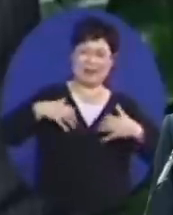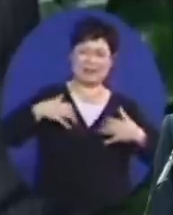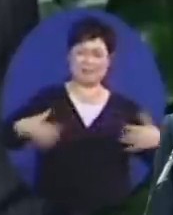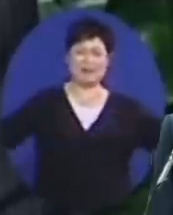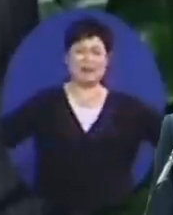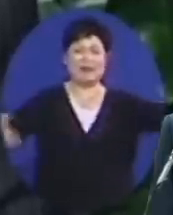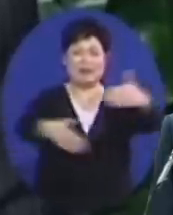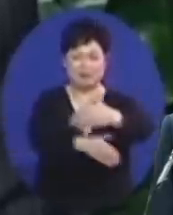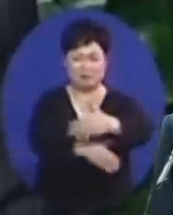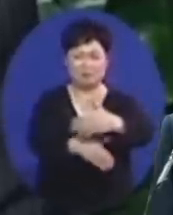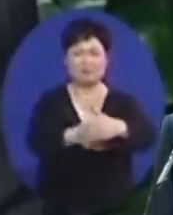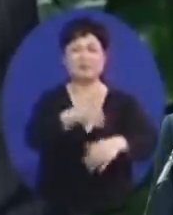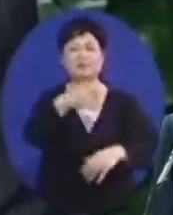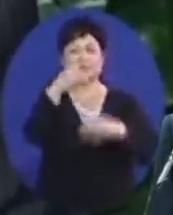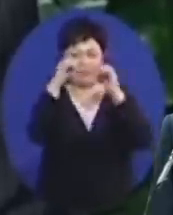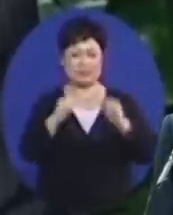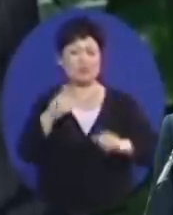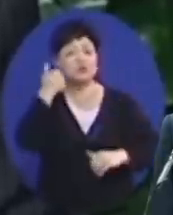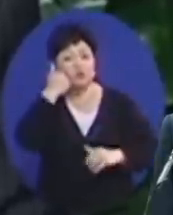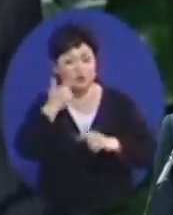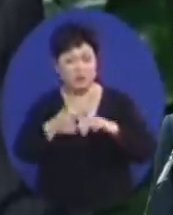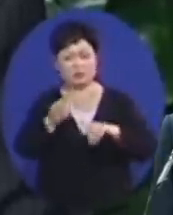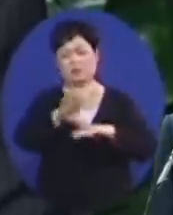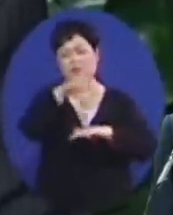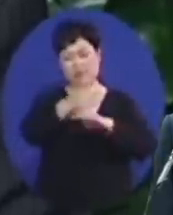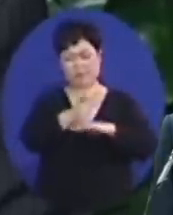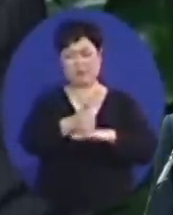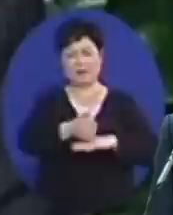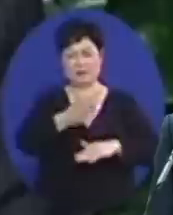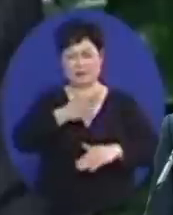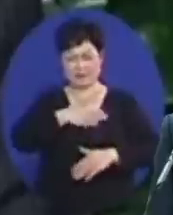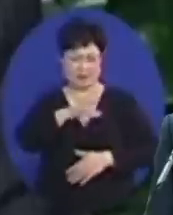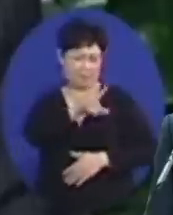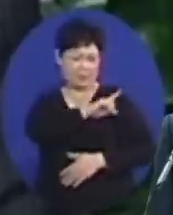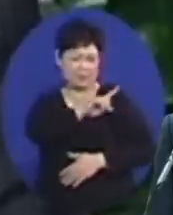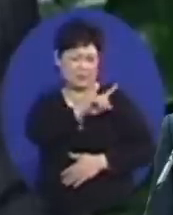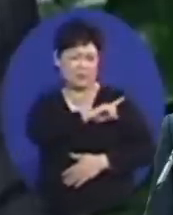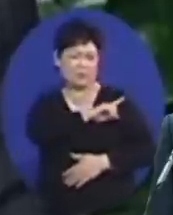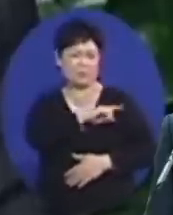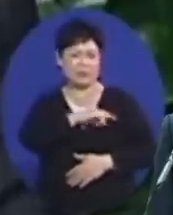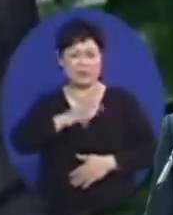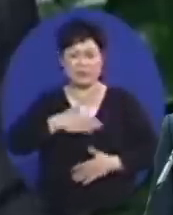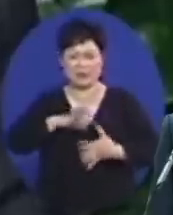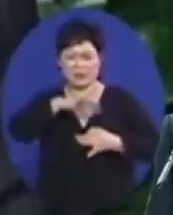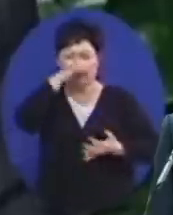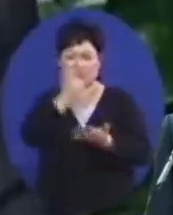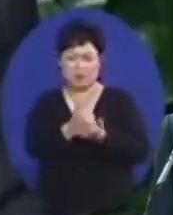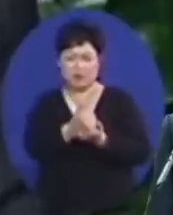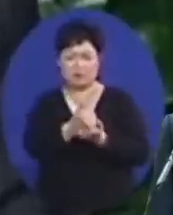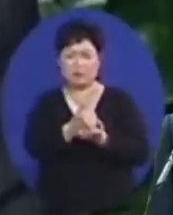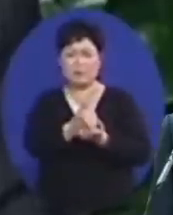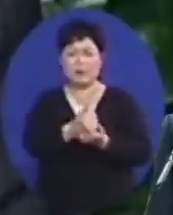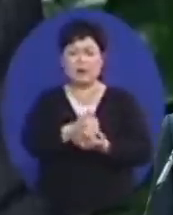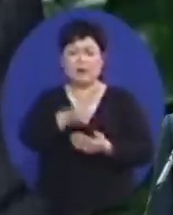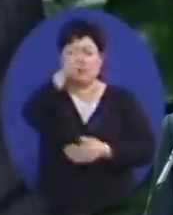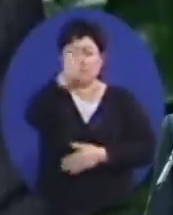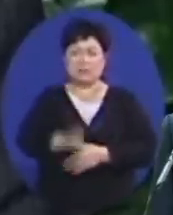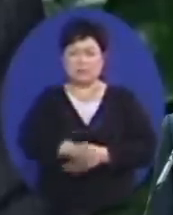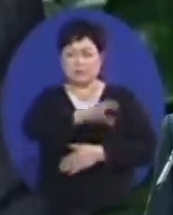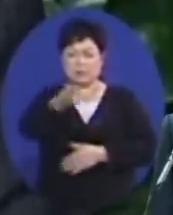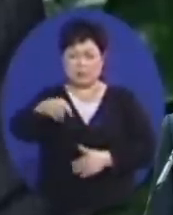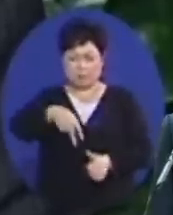손길이 있습니다. 예수님인 것입니다. 나 먼저 나의 죄를 짊어지고 십자가에 못 박여